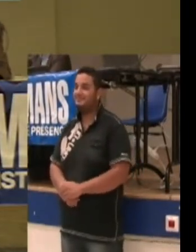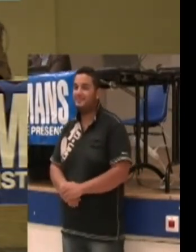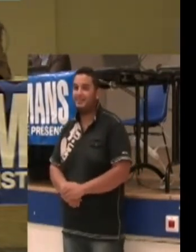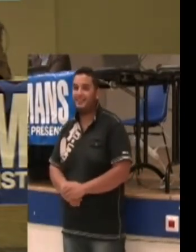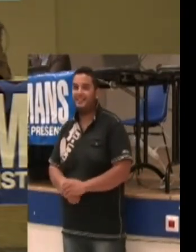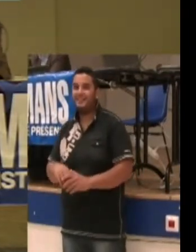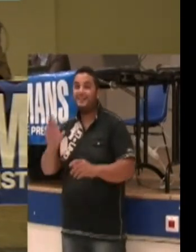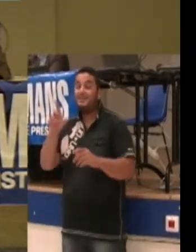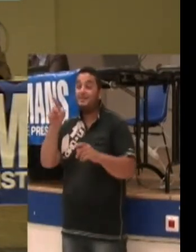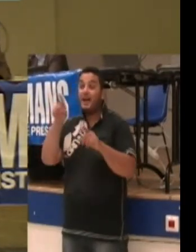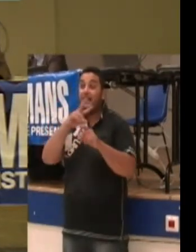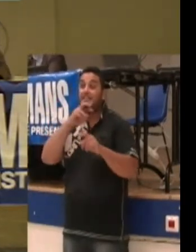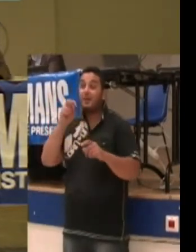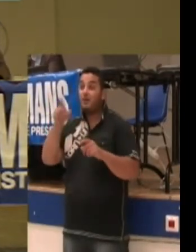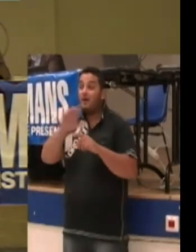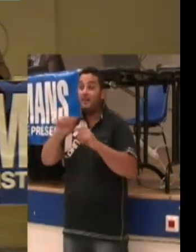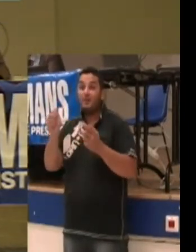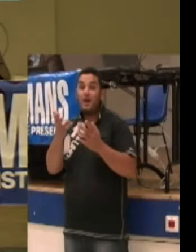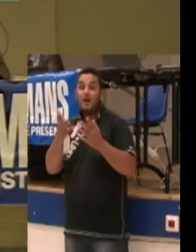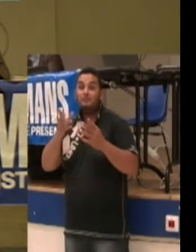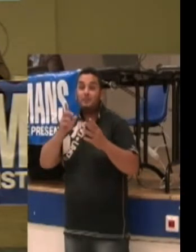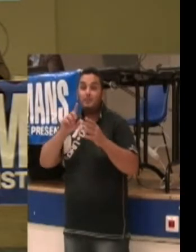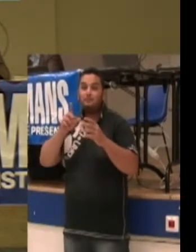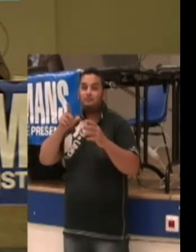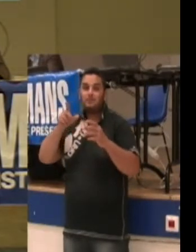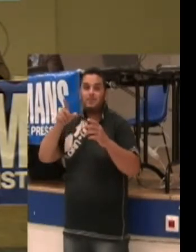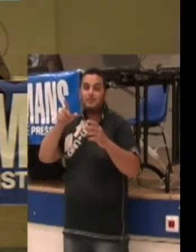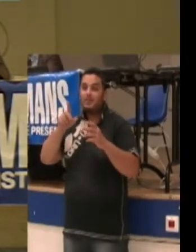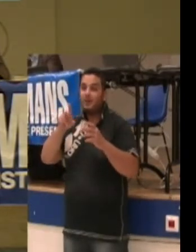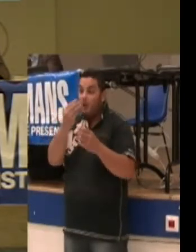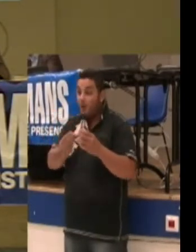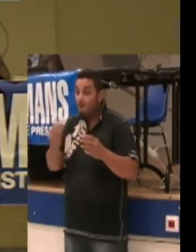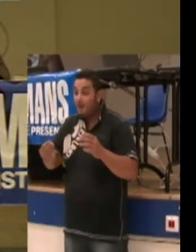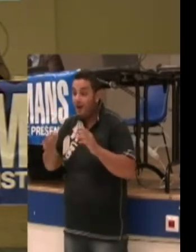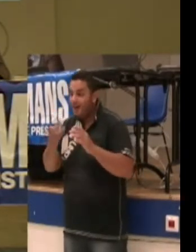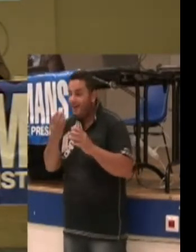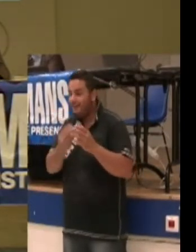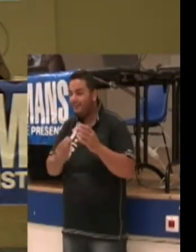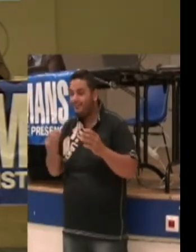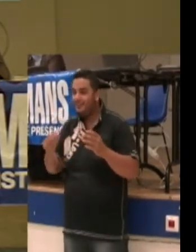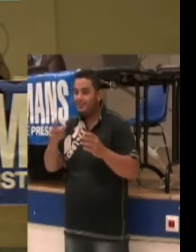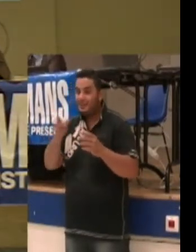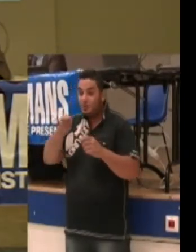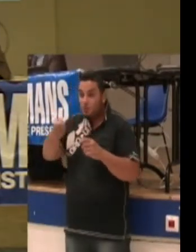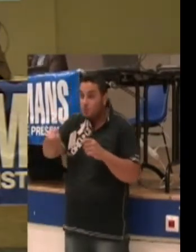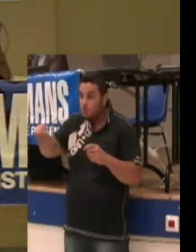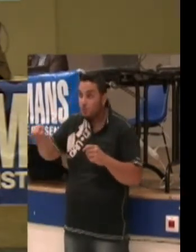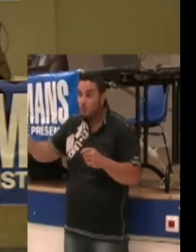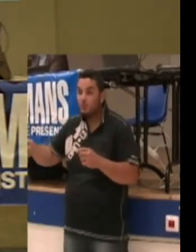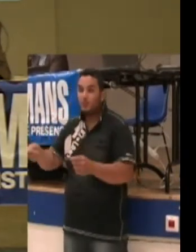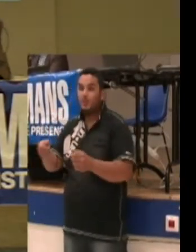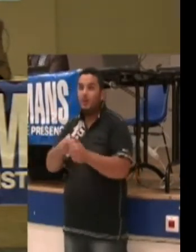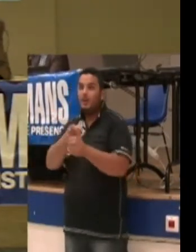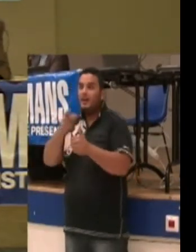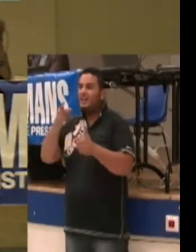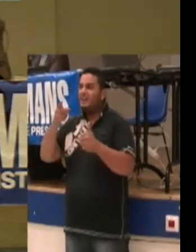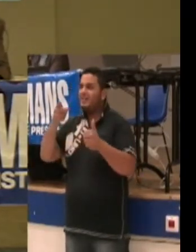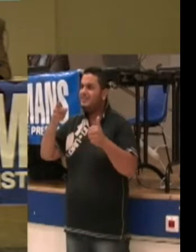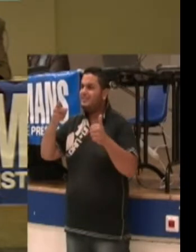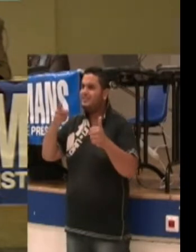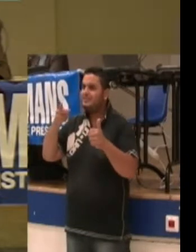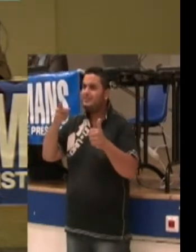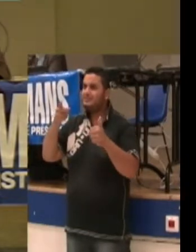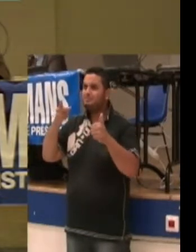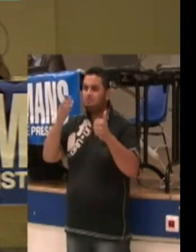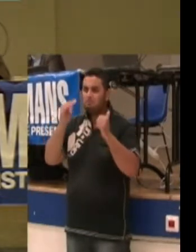tous les enfants, tous les nouveaux-nés, il les a tués. Allah subhanahu wa ta'ala dit, le dernier mot il sera Allah, pas à toi. Il lui fait naître un enfant qui va grandir